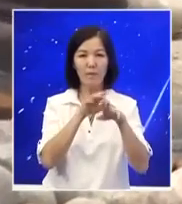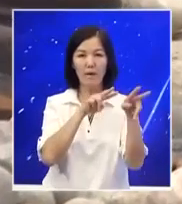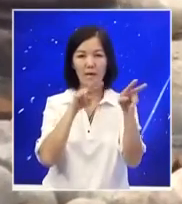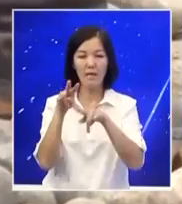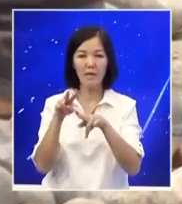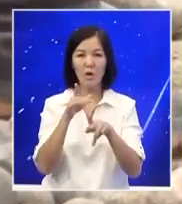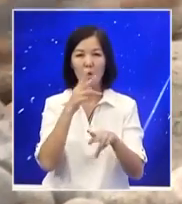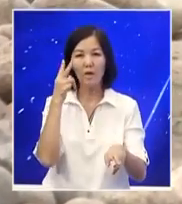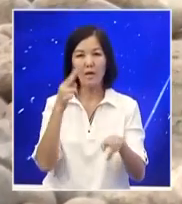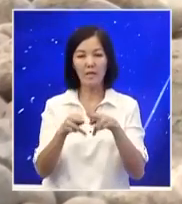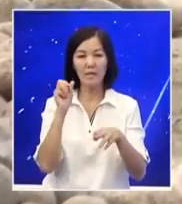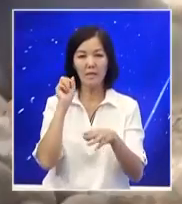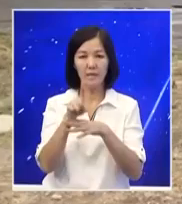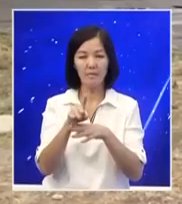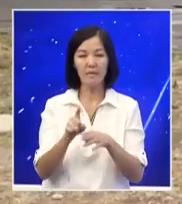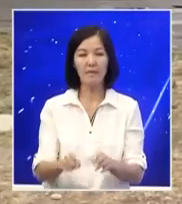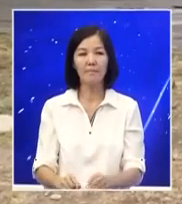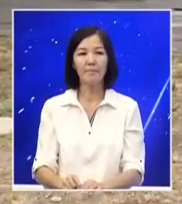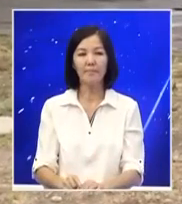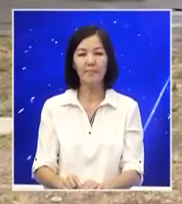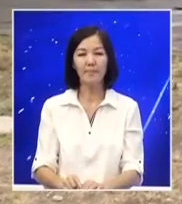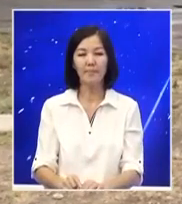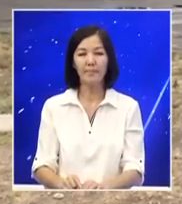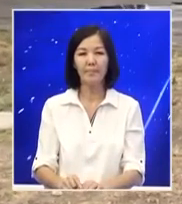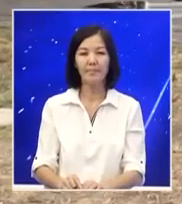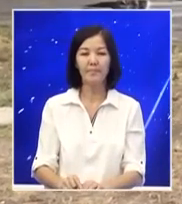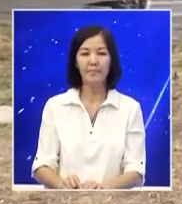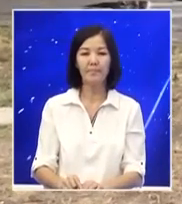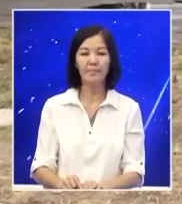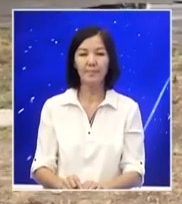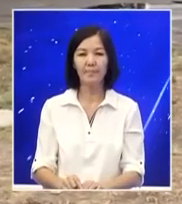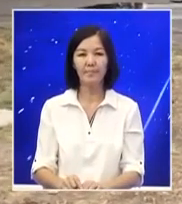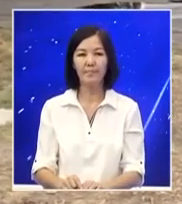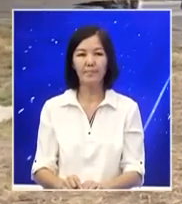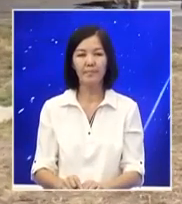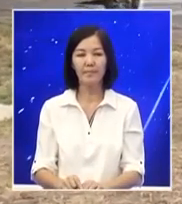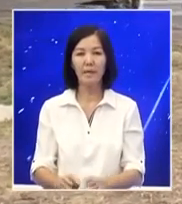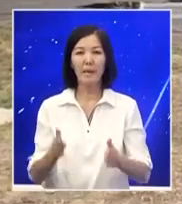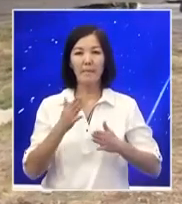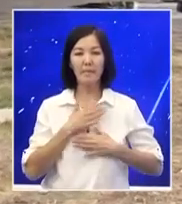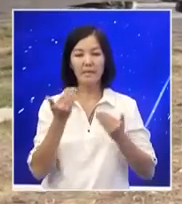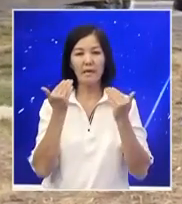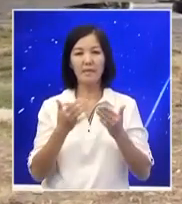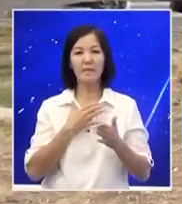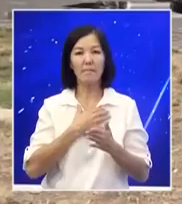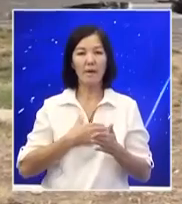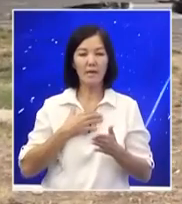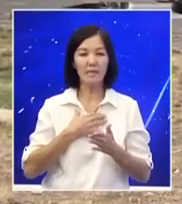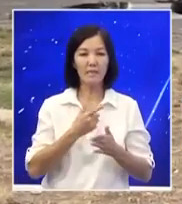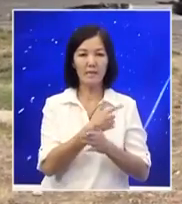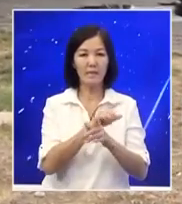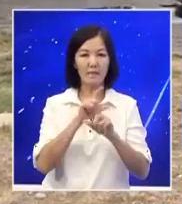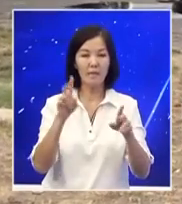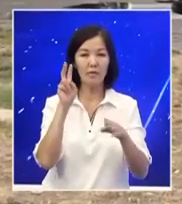мерзімін де бітіруді баса айтты. Сейчас мы посмотрели очень важный объект, это строительство. Біз қазір өте маңызды нысанды аралап